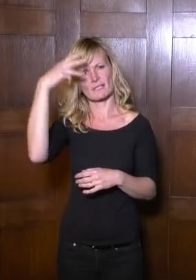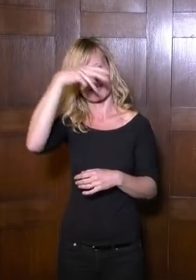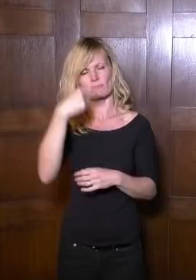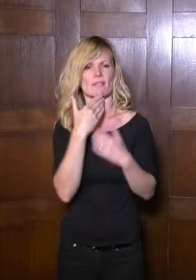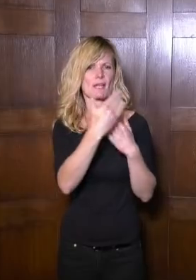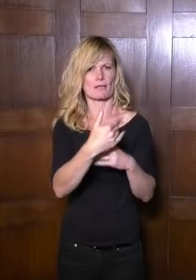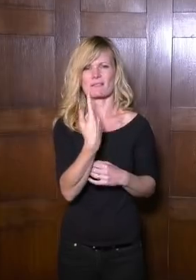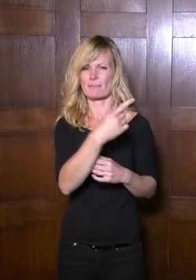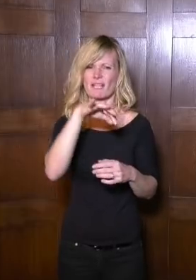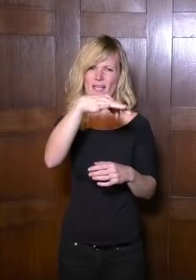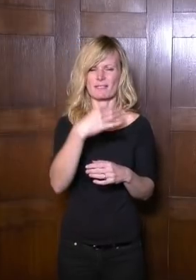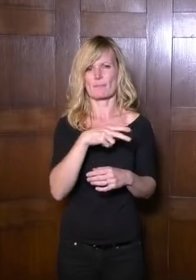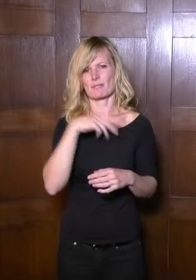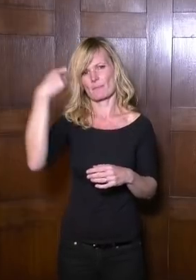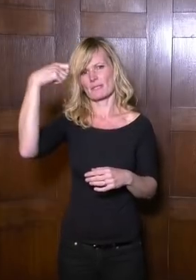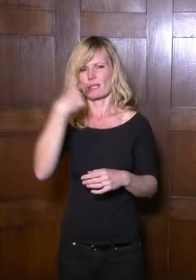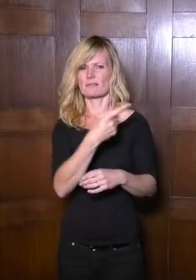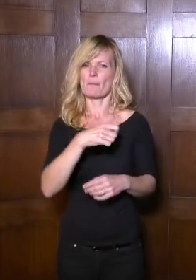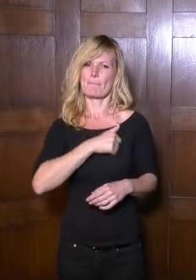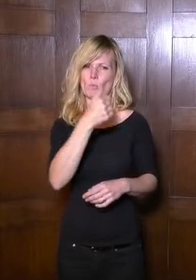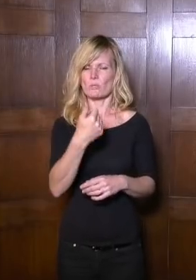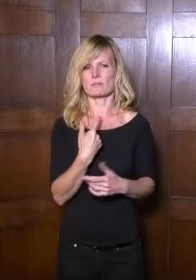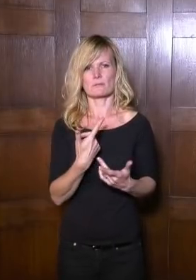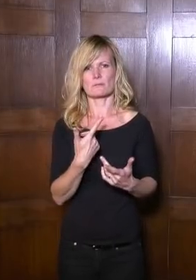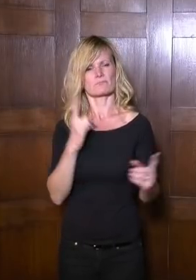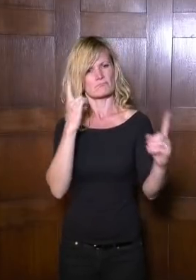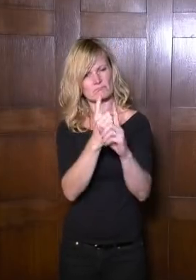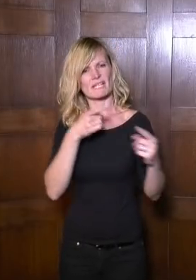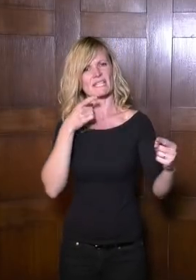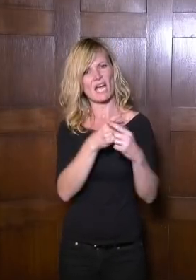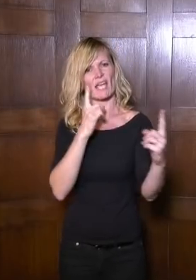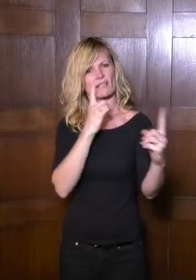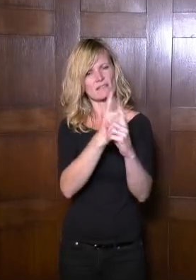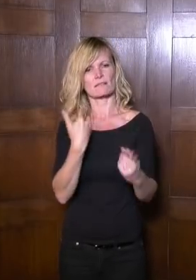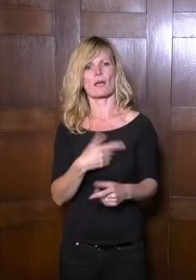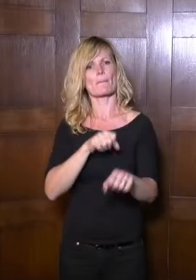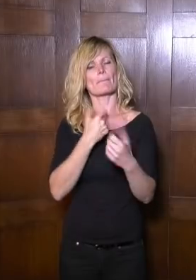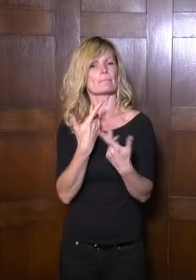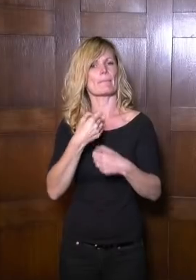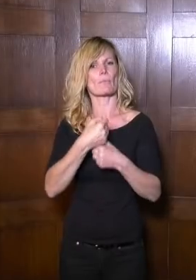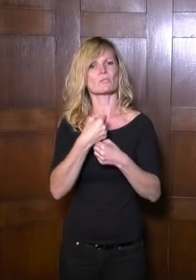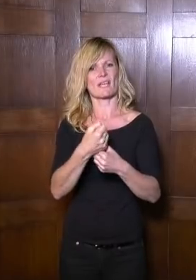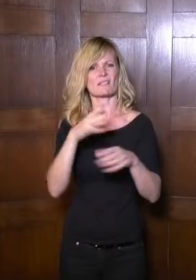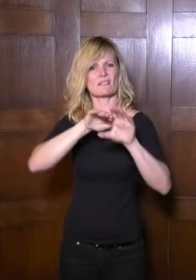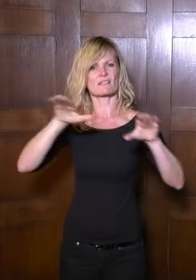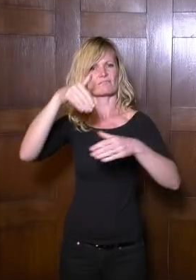den Mut gefunden hat, sich direkt anzuhören, was es mit den Protesten auf sich hat. Meine Hochachtung.